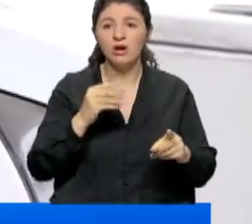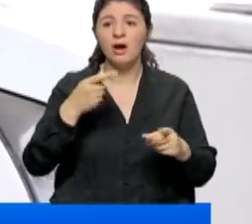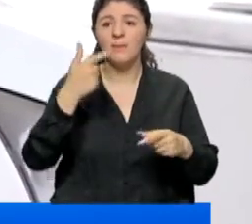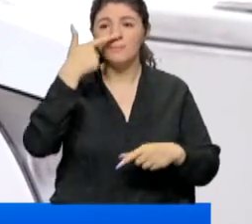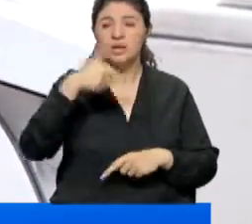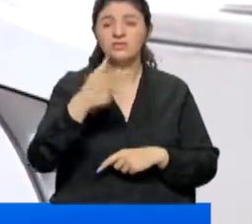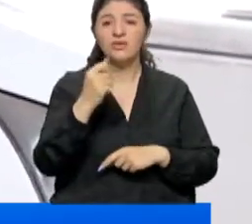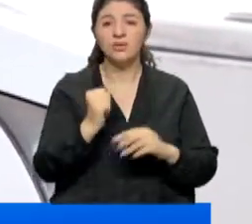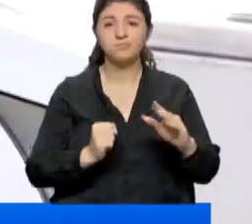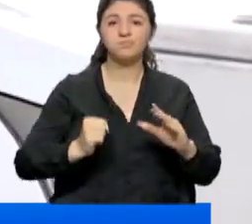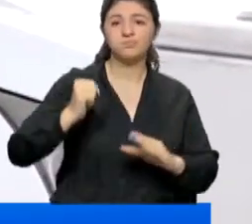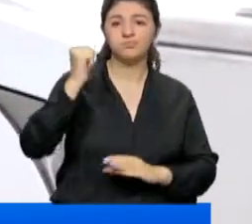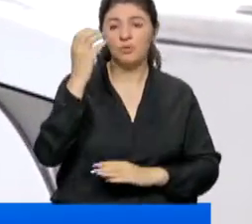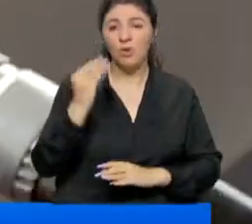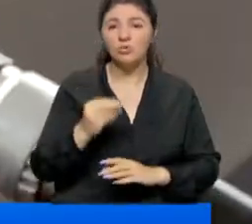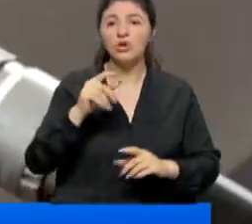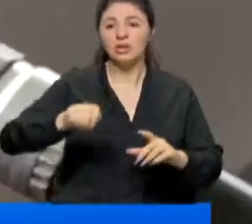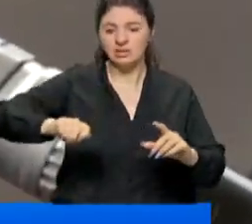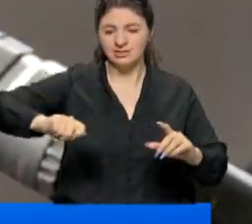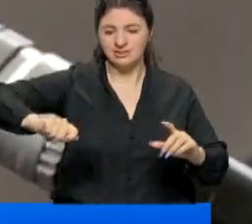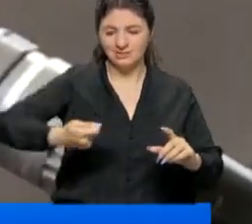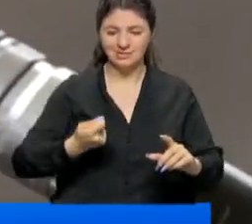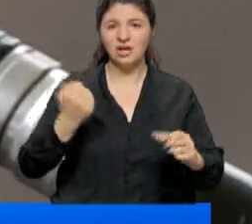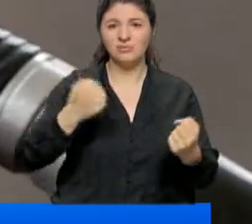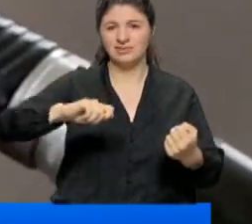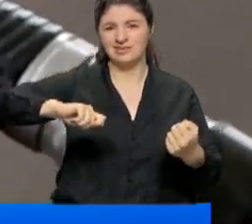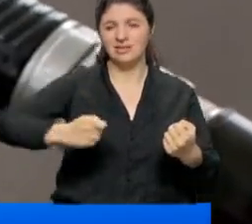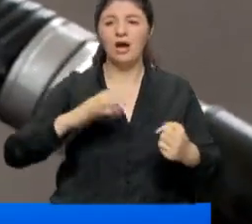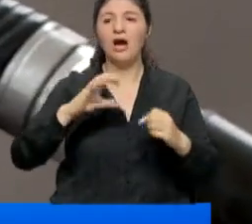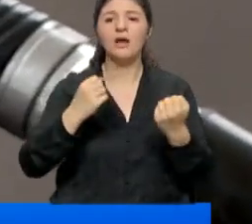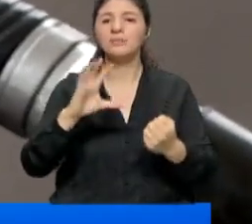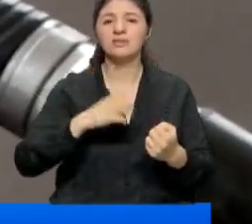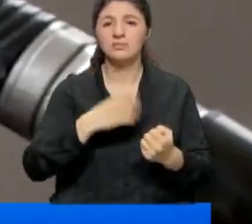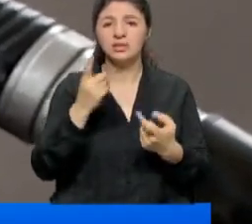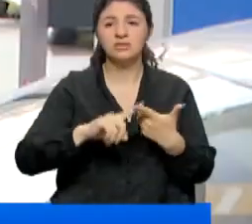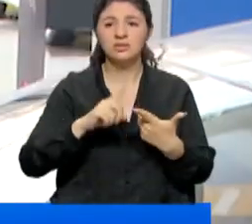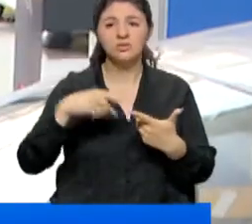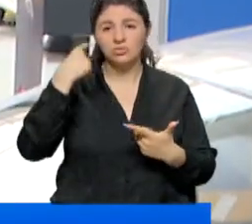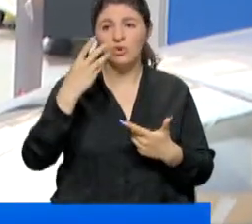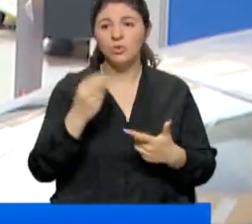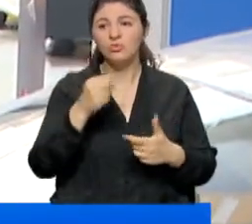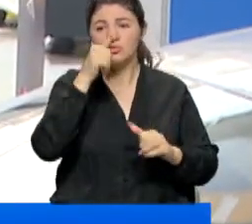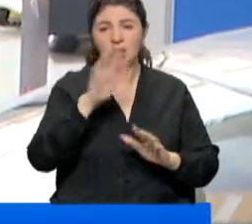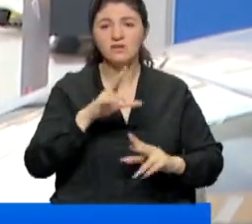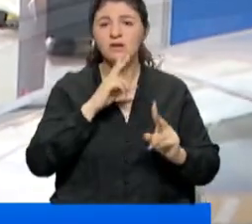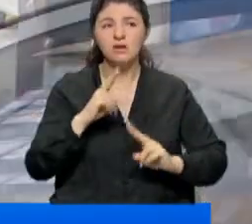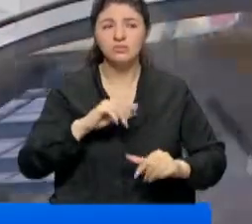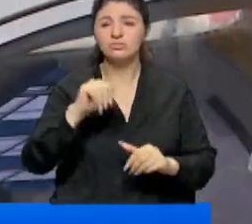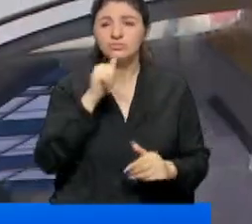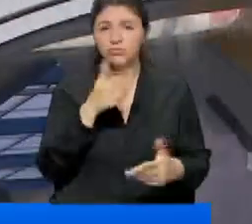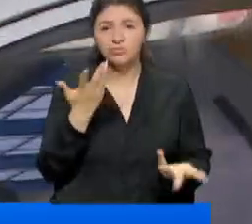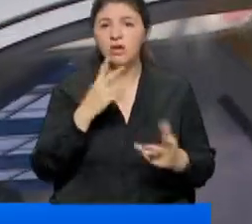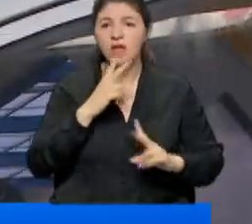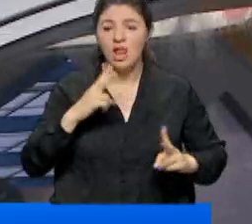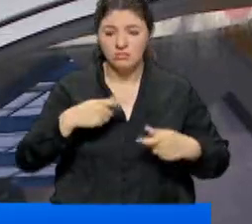akaryakıt fiyatları yükselişe geçti kontağı çalıştırırken araç sahipleri iki kez düşünür olduk doğalgaz elektrik su